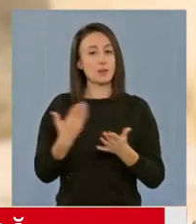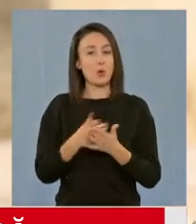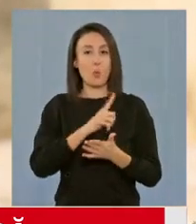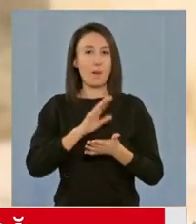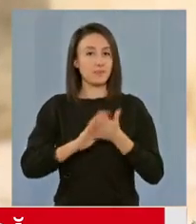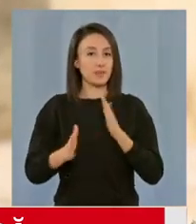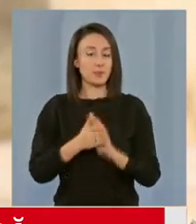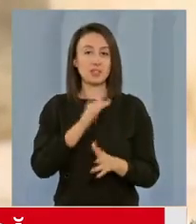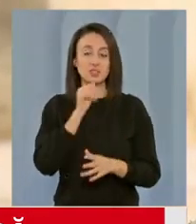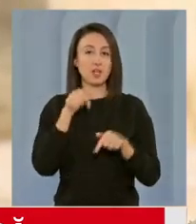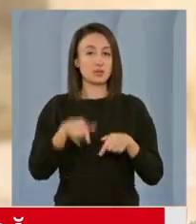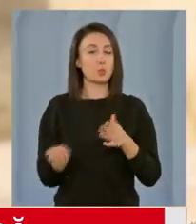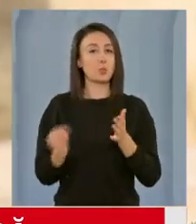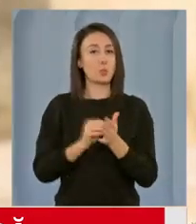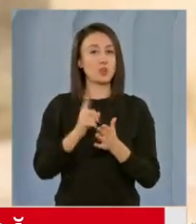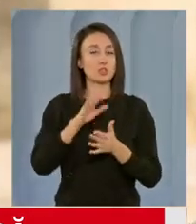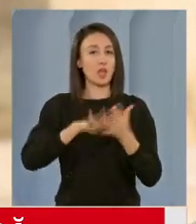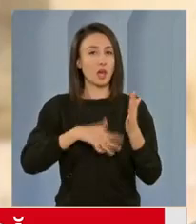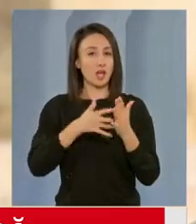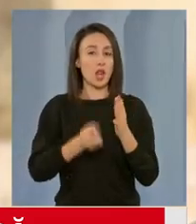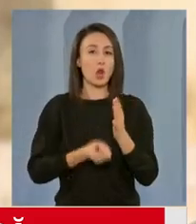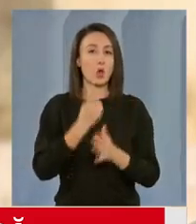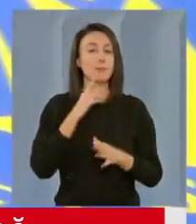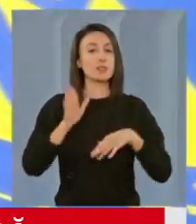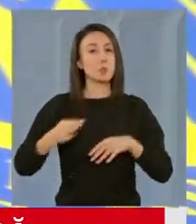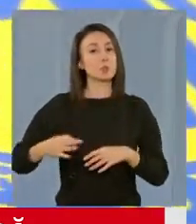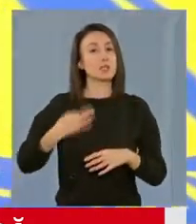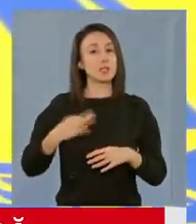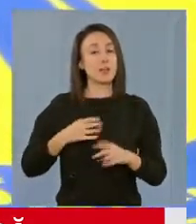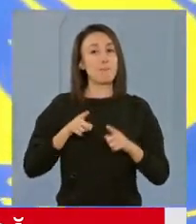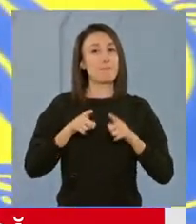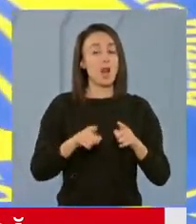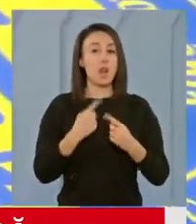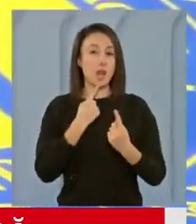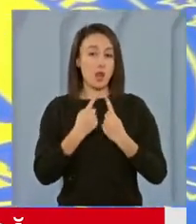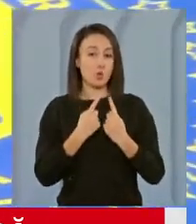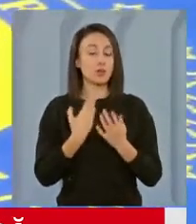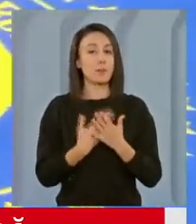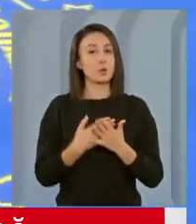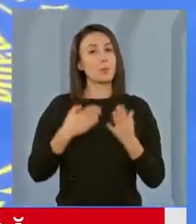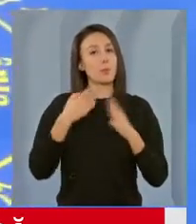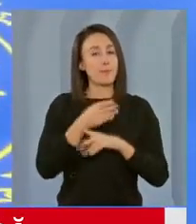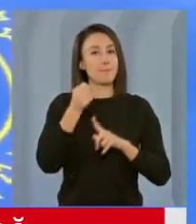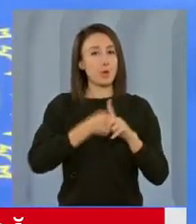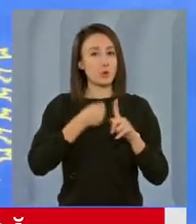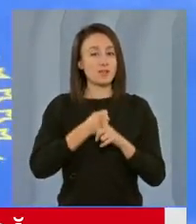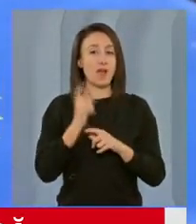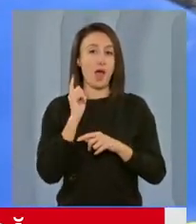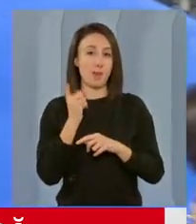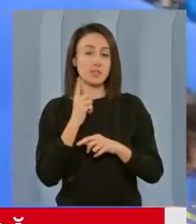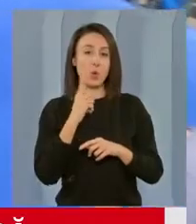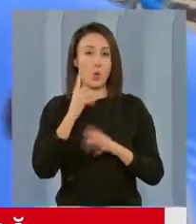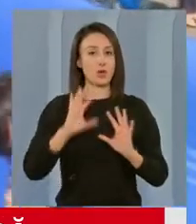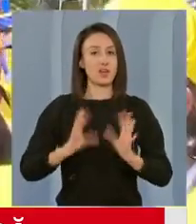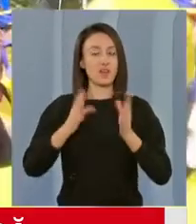finalizat așezarea acestor noi grile cu Ministerul Sănătății. Iar în paralel cu negocierile merg și protestele, iar amenințarea